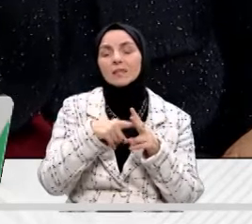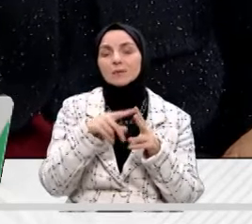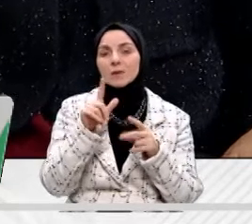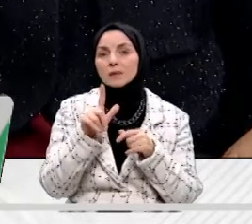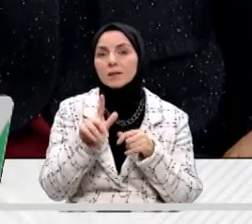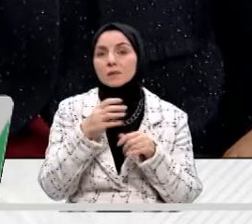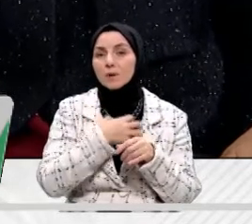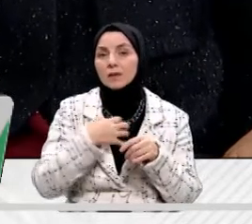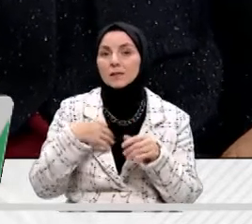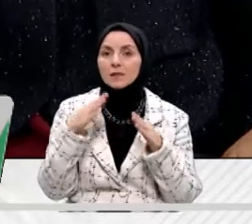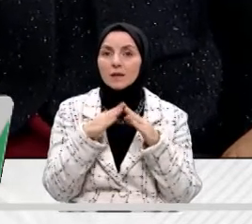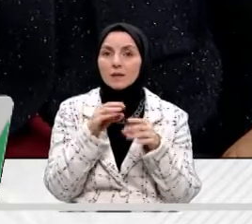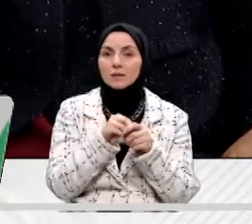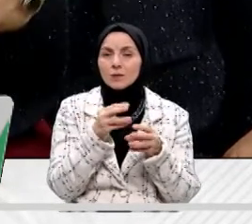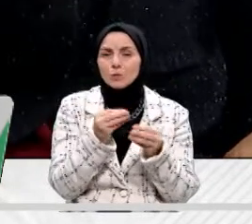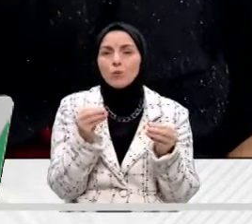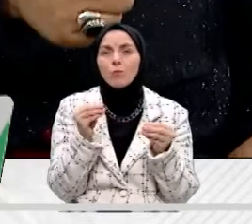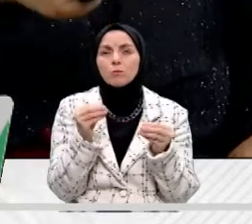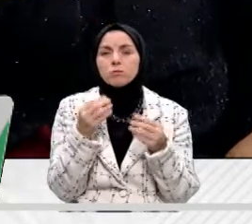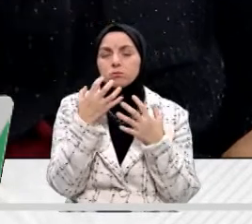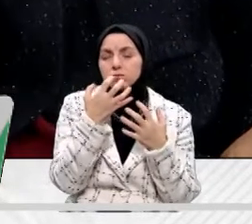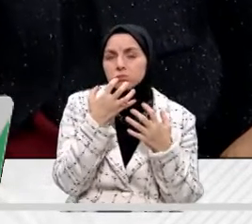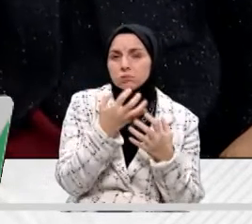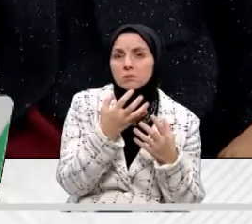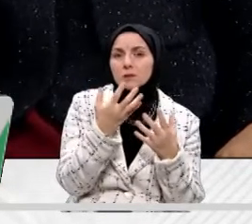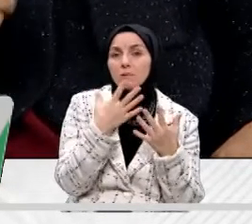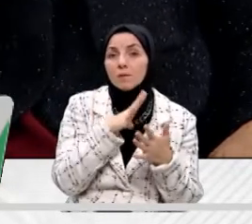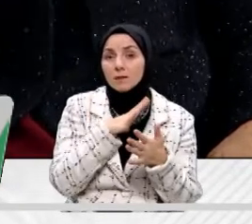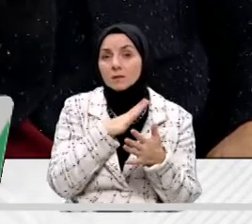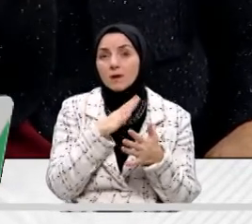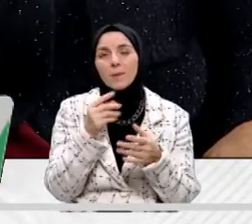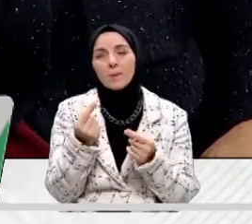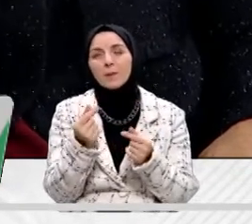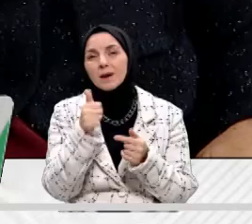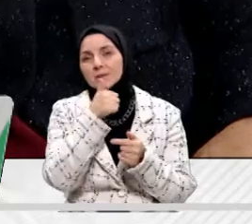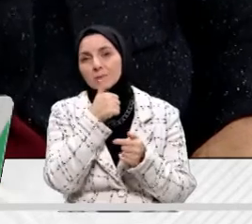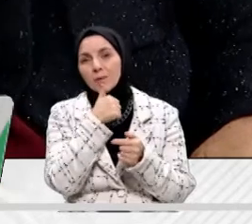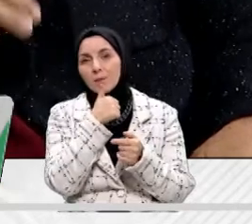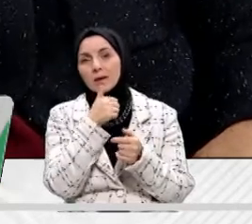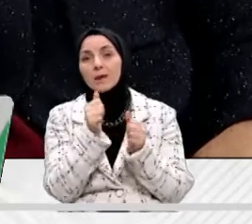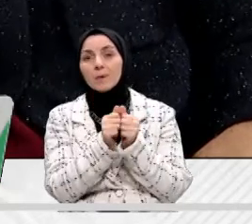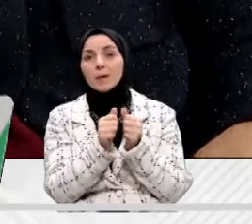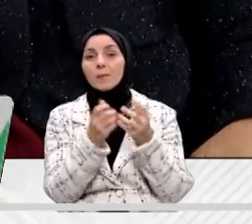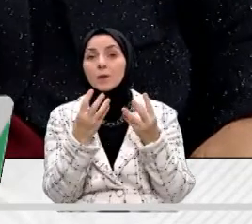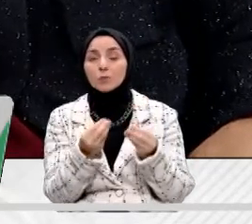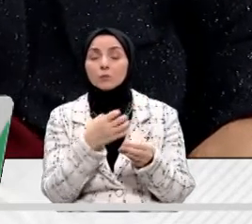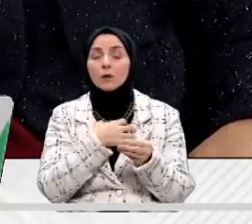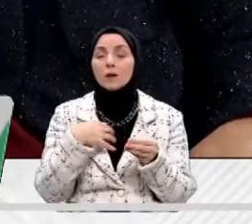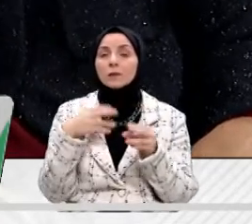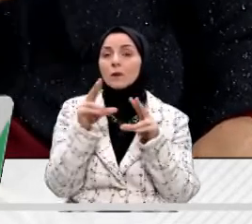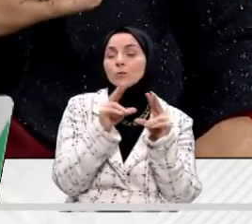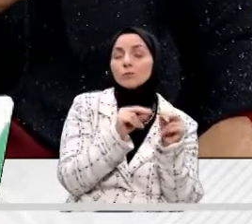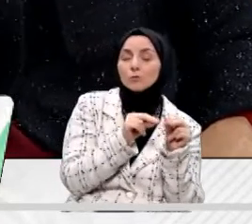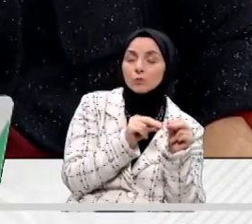de evde çok ilgileniyorsa Kendisi biraz babaya passasın biraz da kendileri uzaklaştırırsın anne uyutuyorsa baba uyutsun Bunu